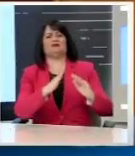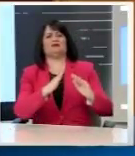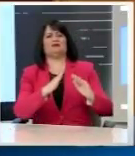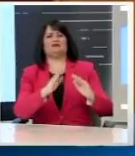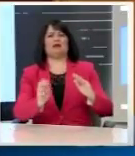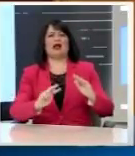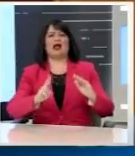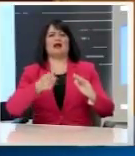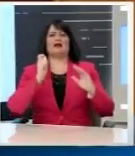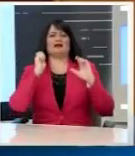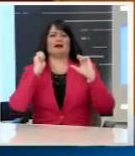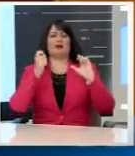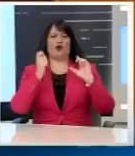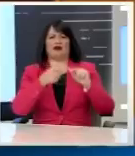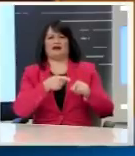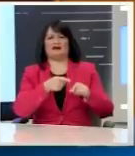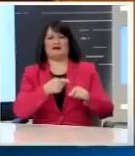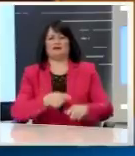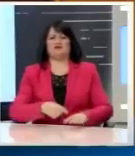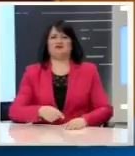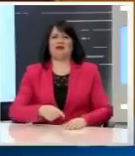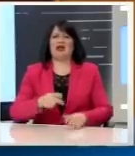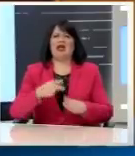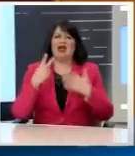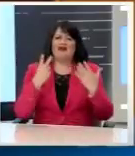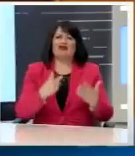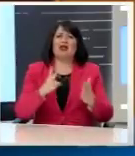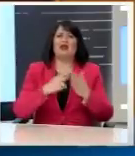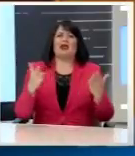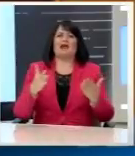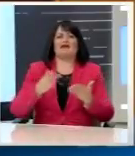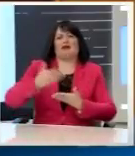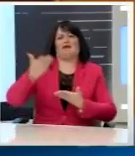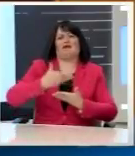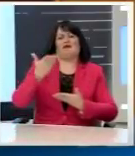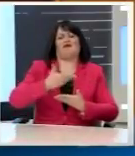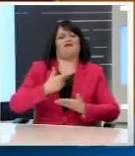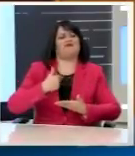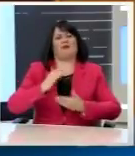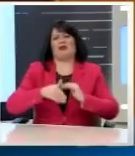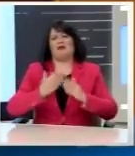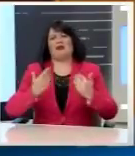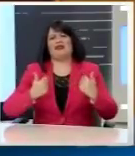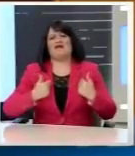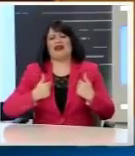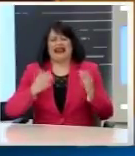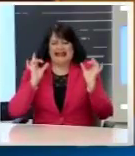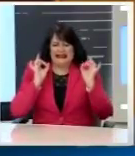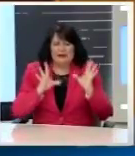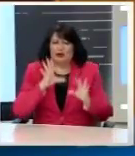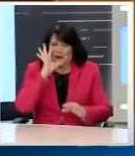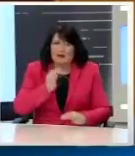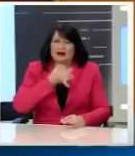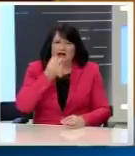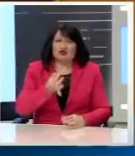και 17 πρωτοσέλιδα. Το πρόβλημα είναι δικό τους, δεν είναι δικό μας. Δεν δίνουμε δεκάρα, ειλικρινά σας το